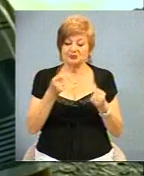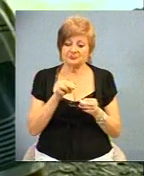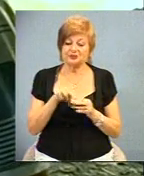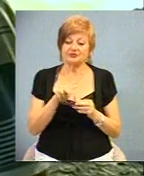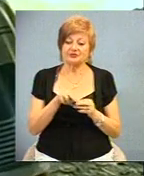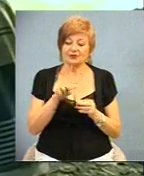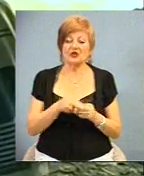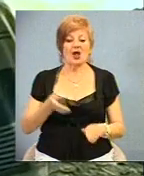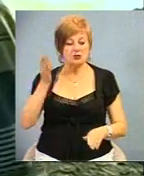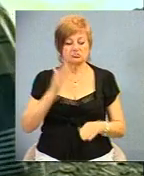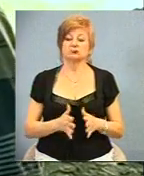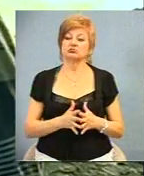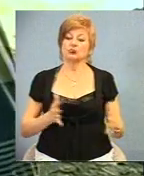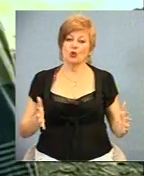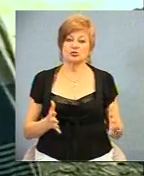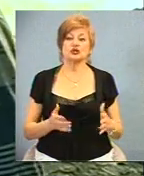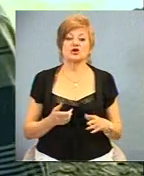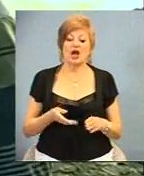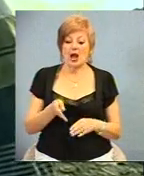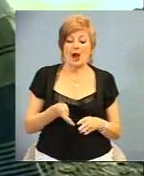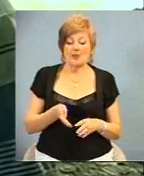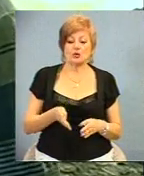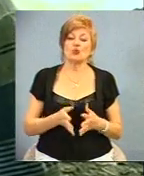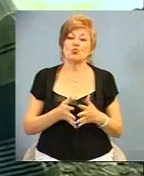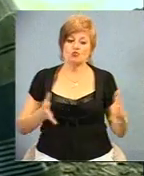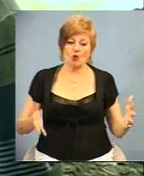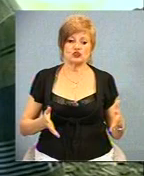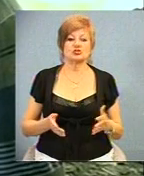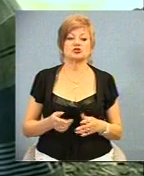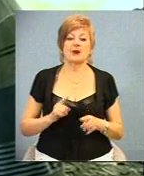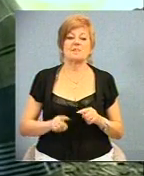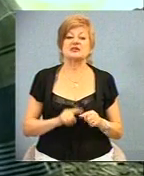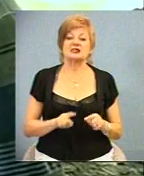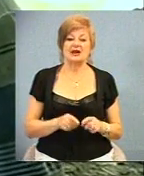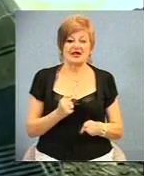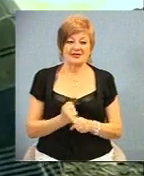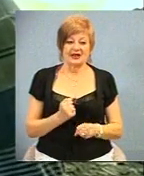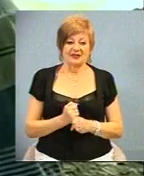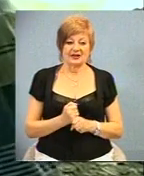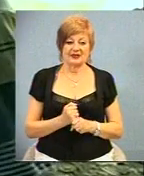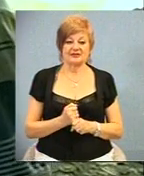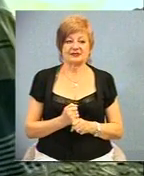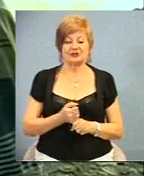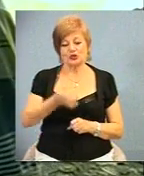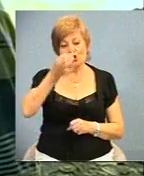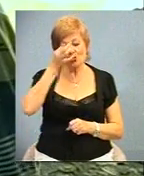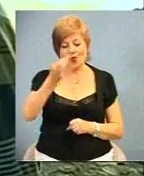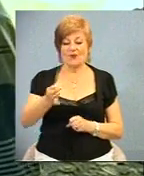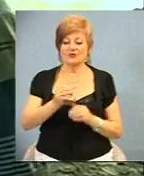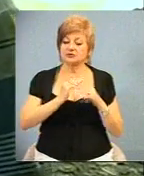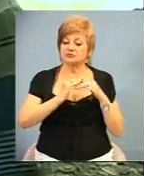так отбиваю топором больше. А бензопилой я отрезал еще больше. Ну, и быстрее, и ровнее, и по сучкам. И